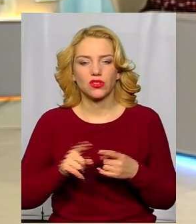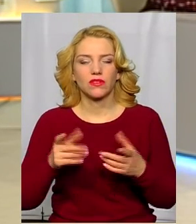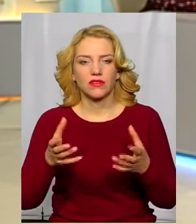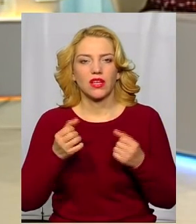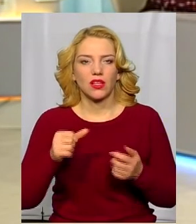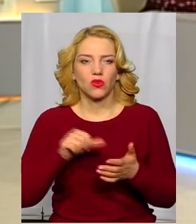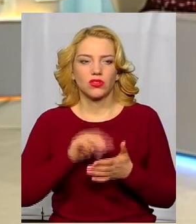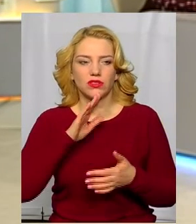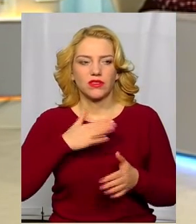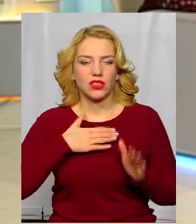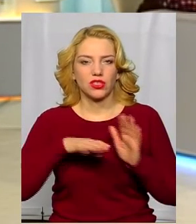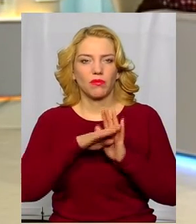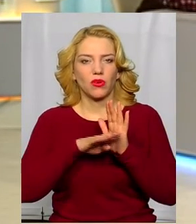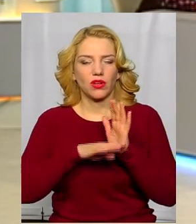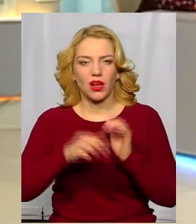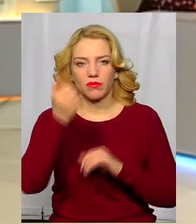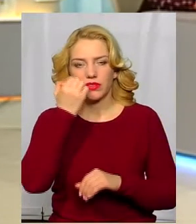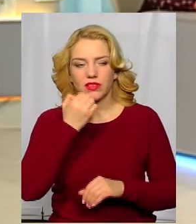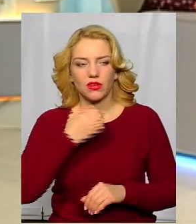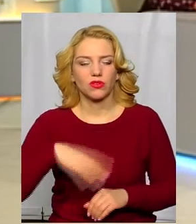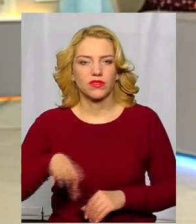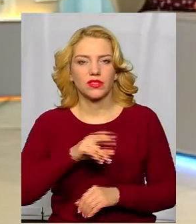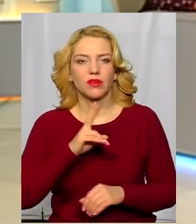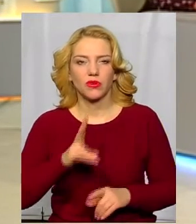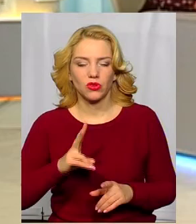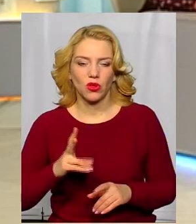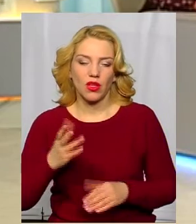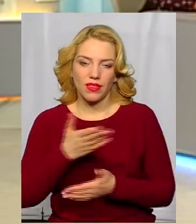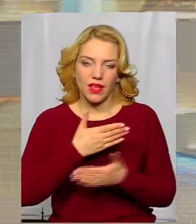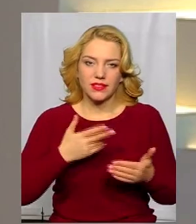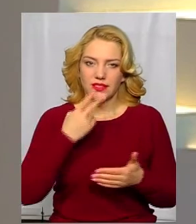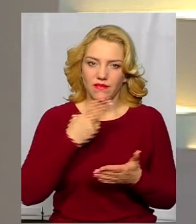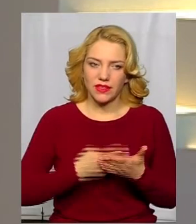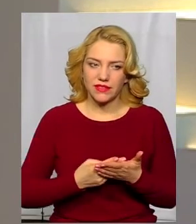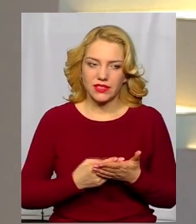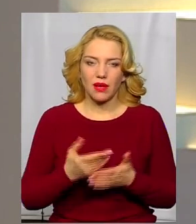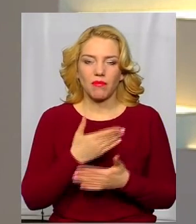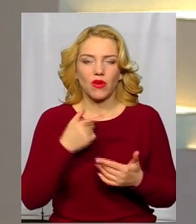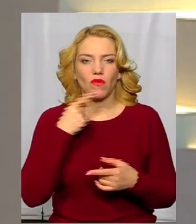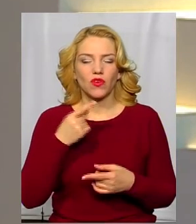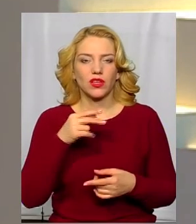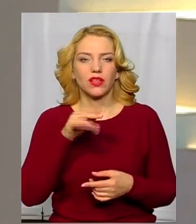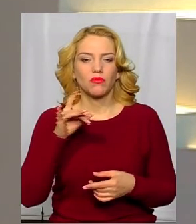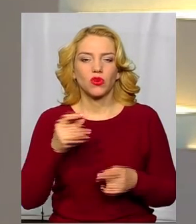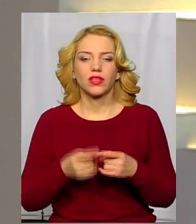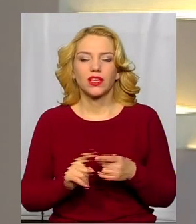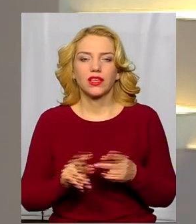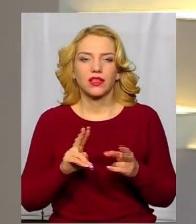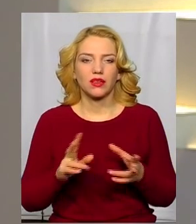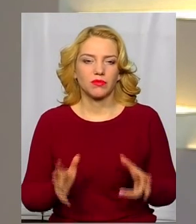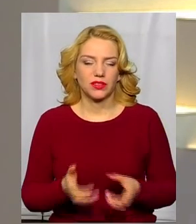участь у нашій програмі. Дякую всім, хто нас дивився. Ми говорили про те,